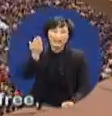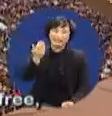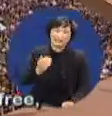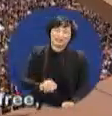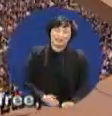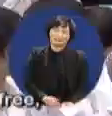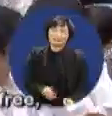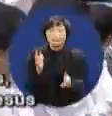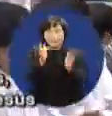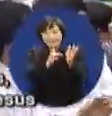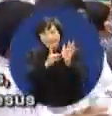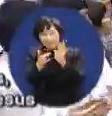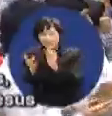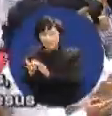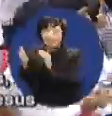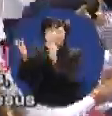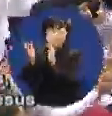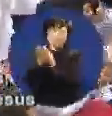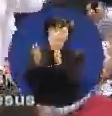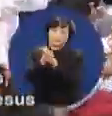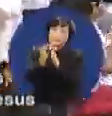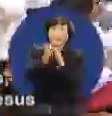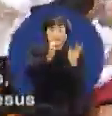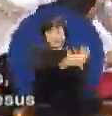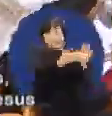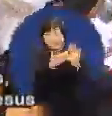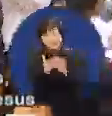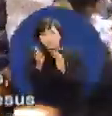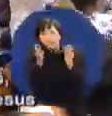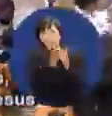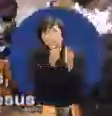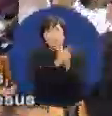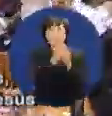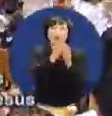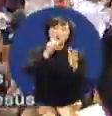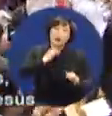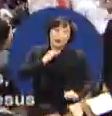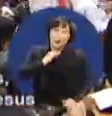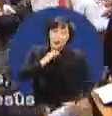해방하였네. 예수, 예수,